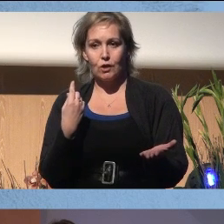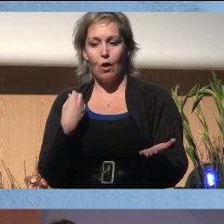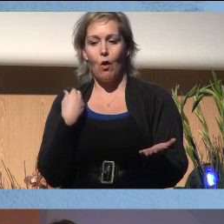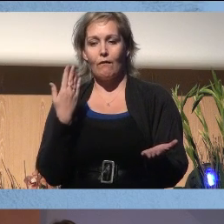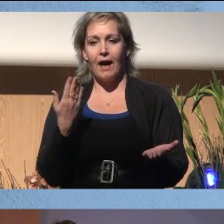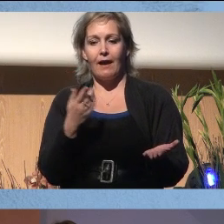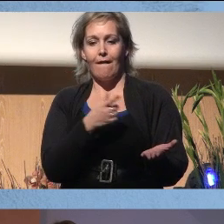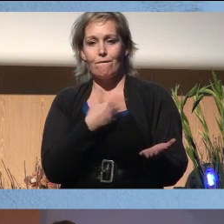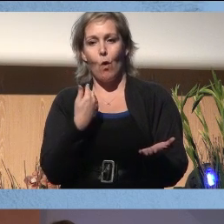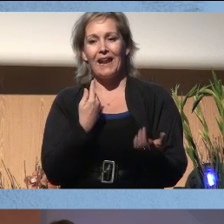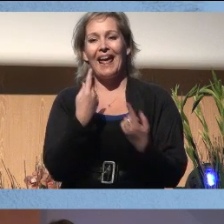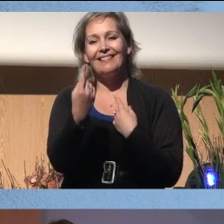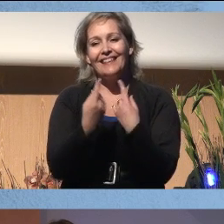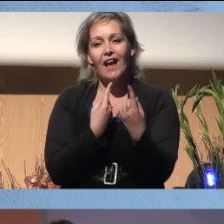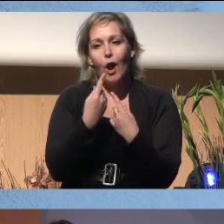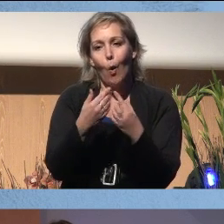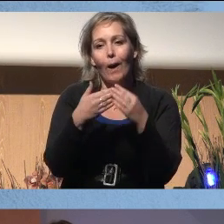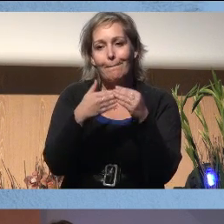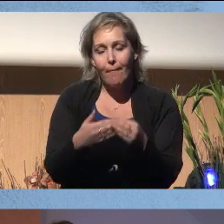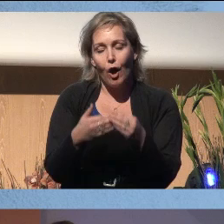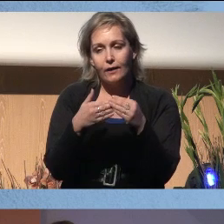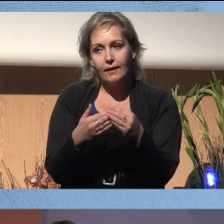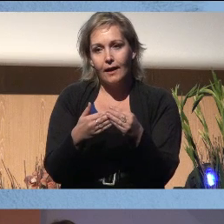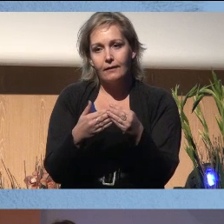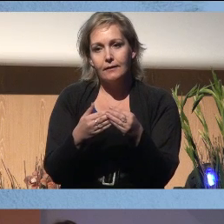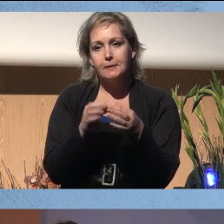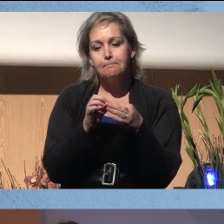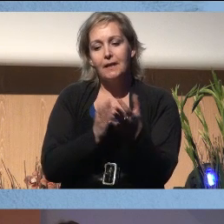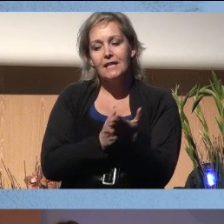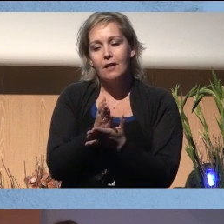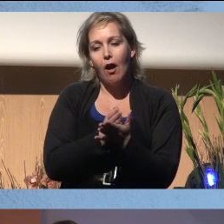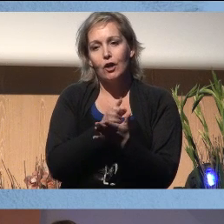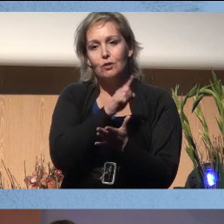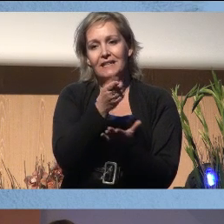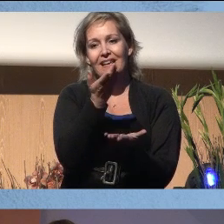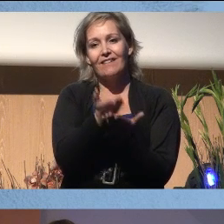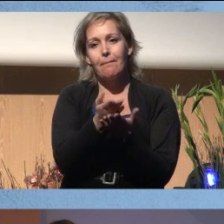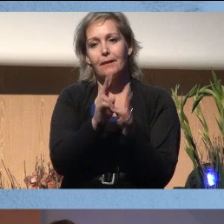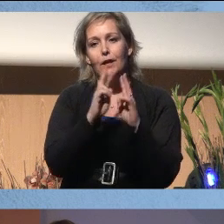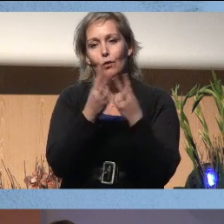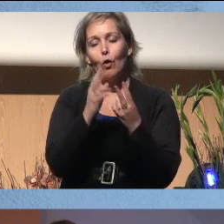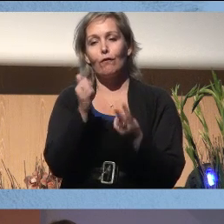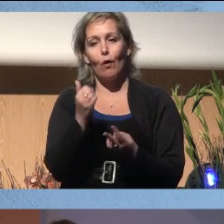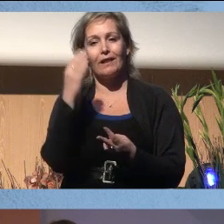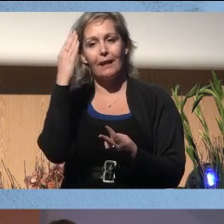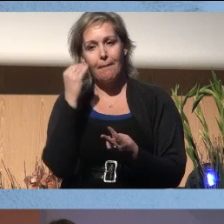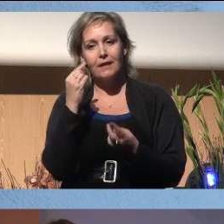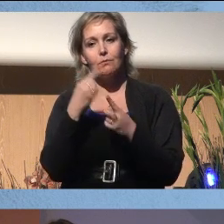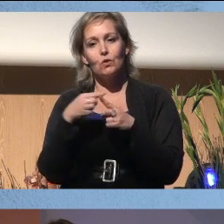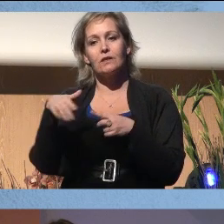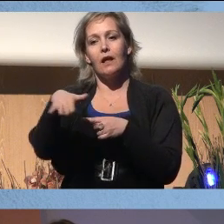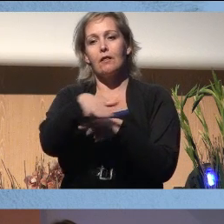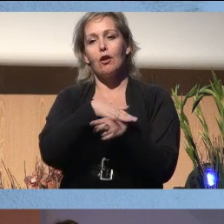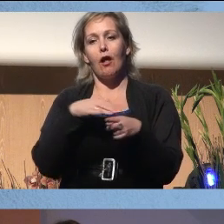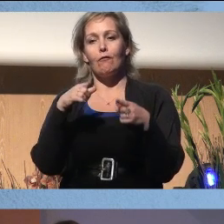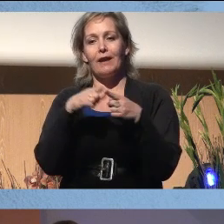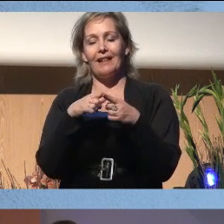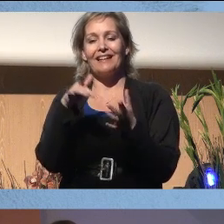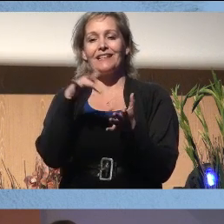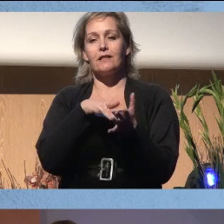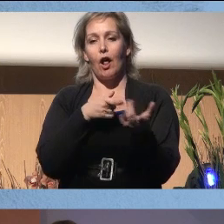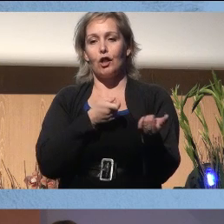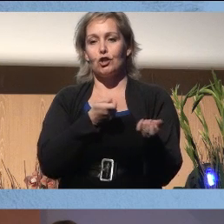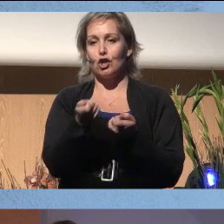våre dialogpartnere I saker vi fremmer I Rådet for demens og I Nasjonalforeningens